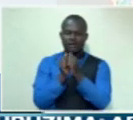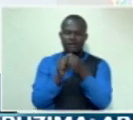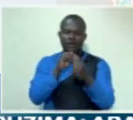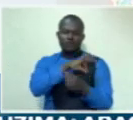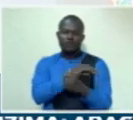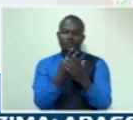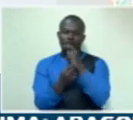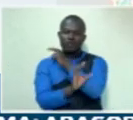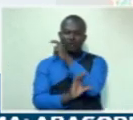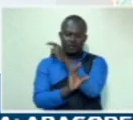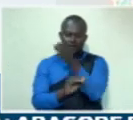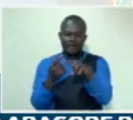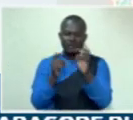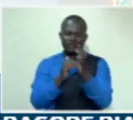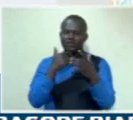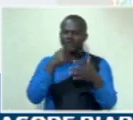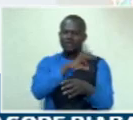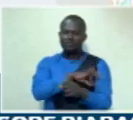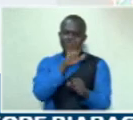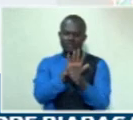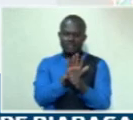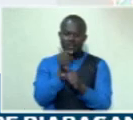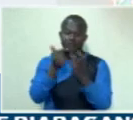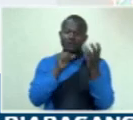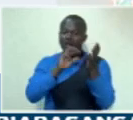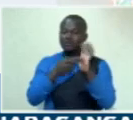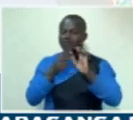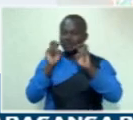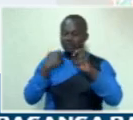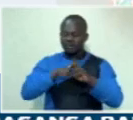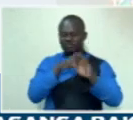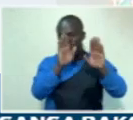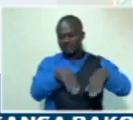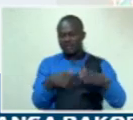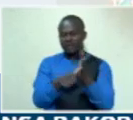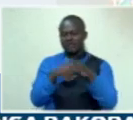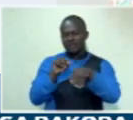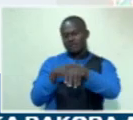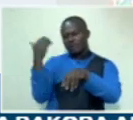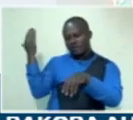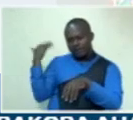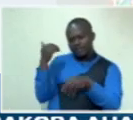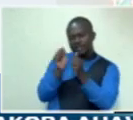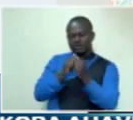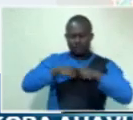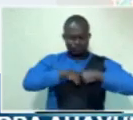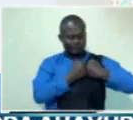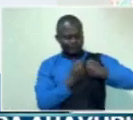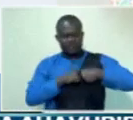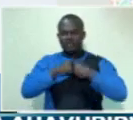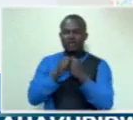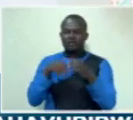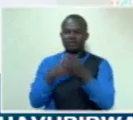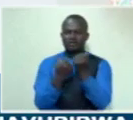z'ibihugu byacu byombi kandi ni nyinshi. Ibyo ntibivuze ko twirengagiza ibibazo byo mu bihe byahise n'ingorane zabaye mu butwererane